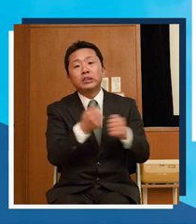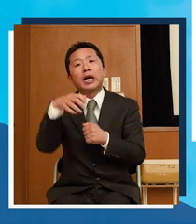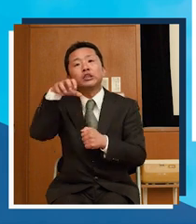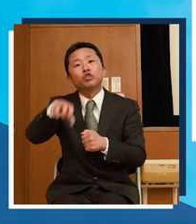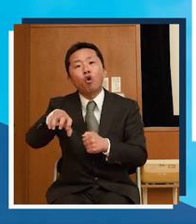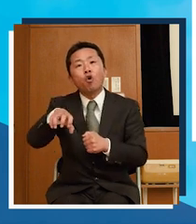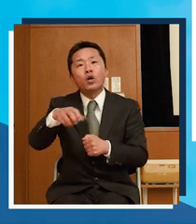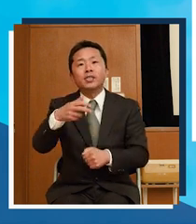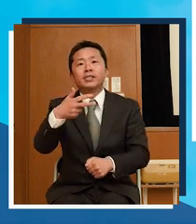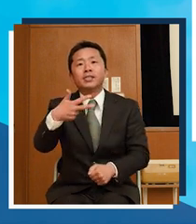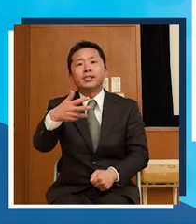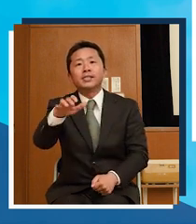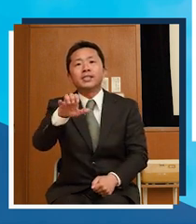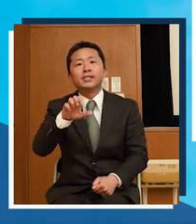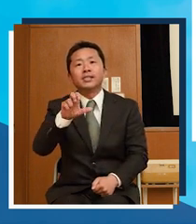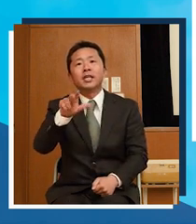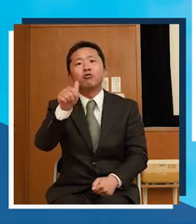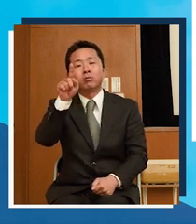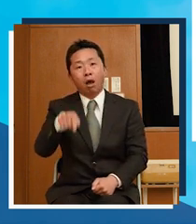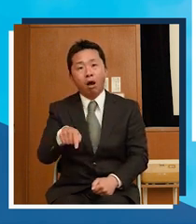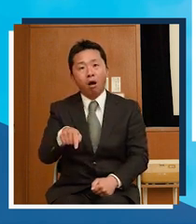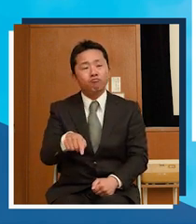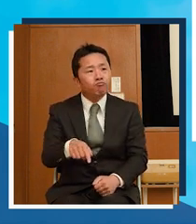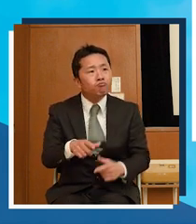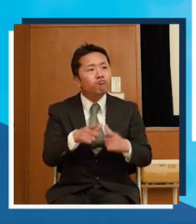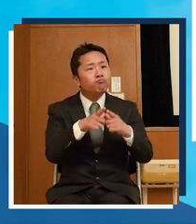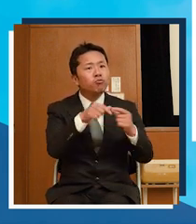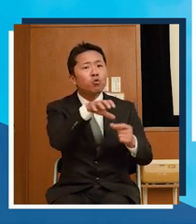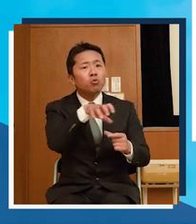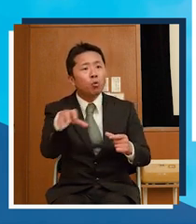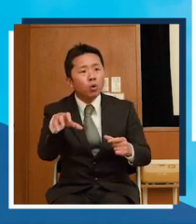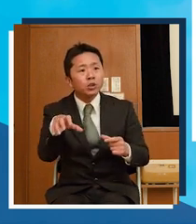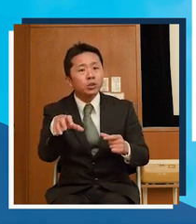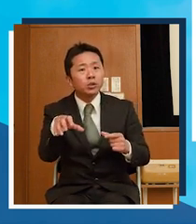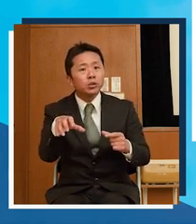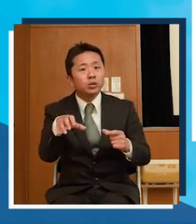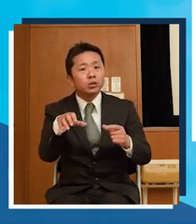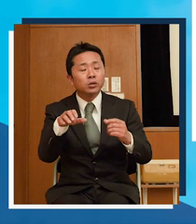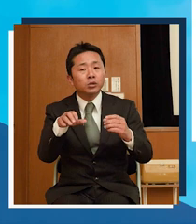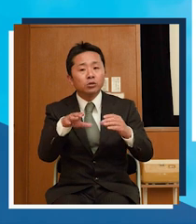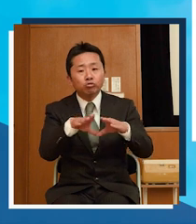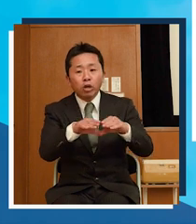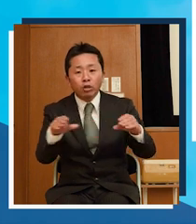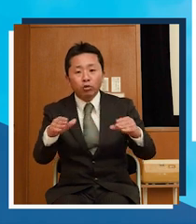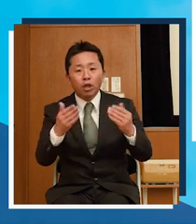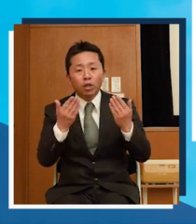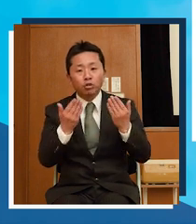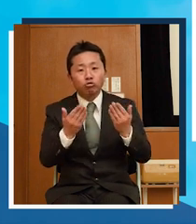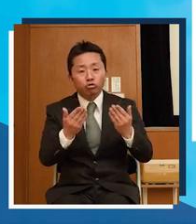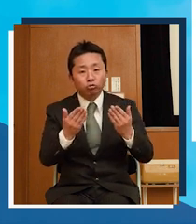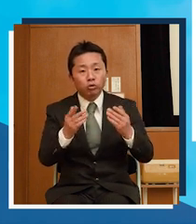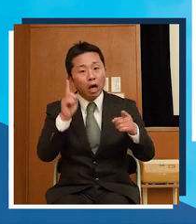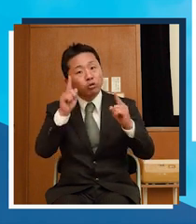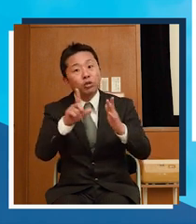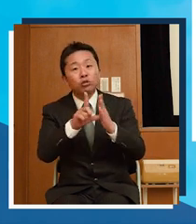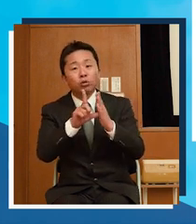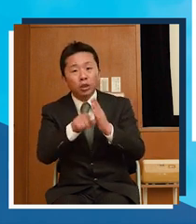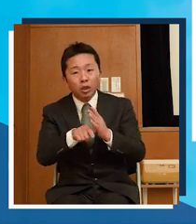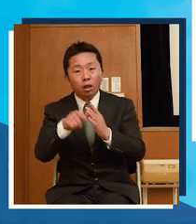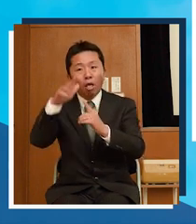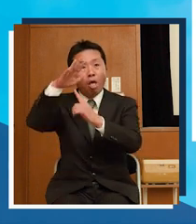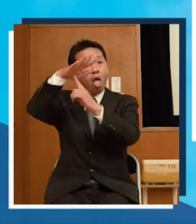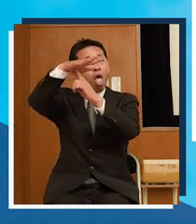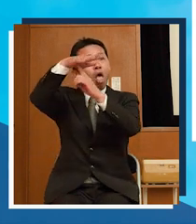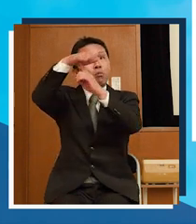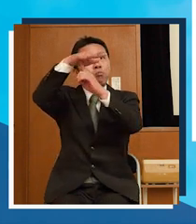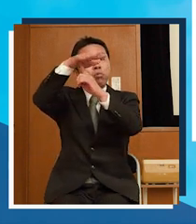です日本のどこに体育の授業中に子供たちが皇帝で授業してるあるいは休み時間に遊んでる時にヘリコプター